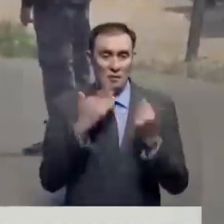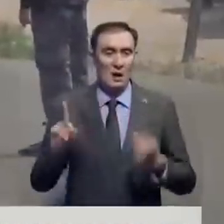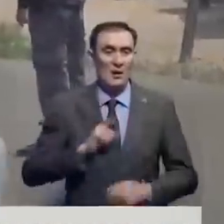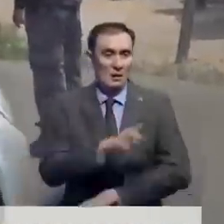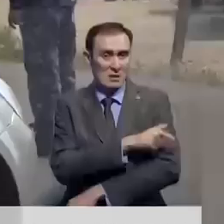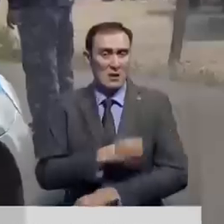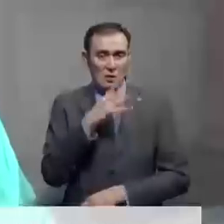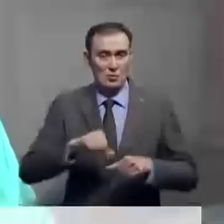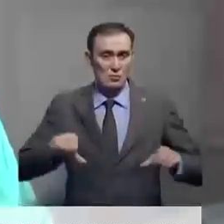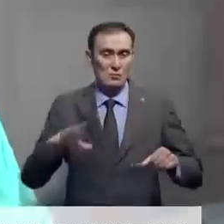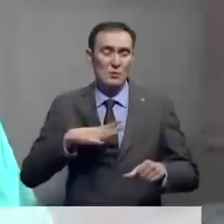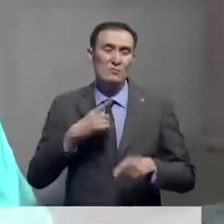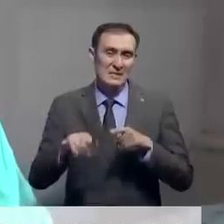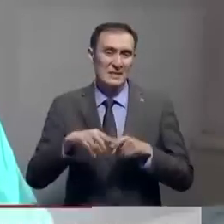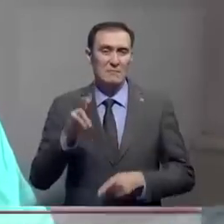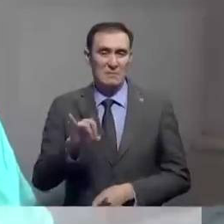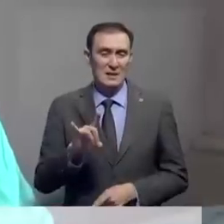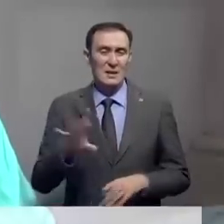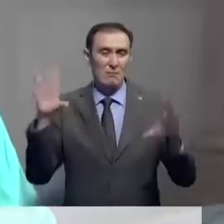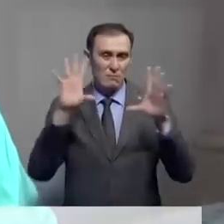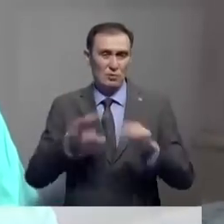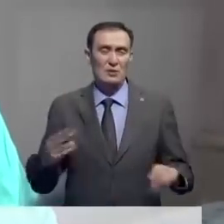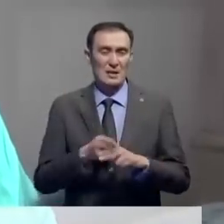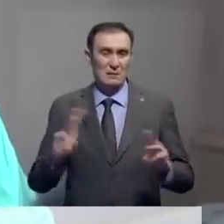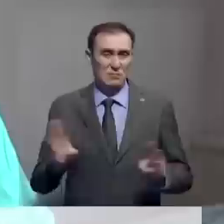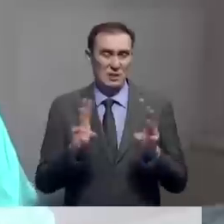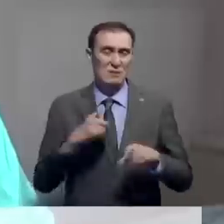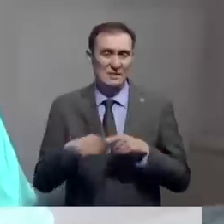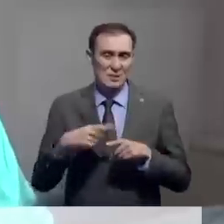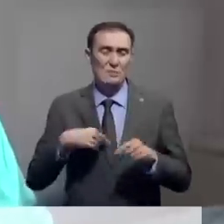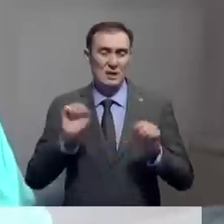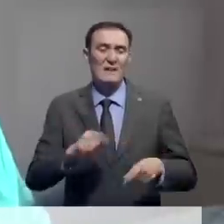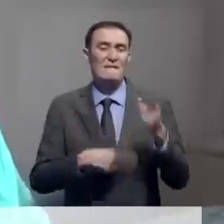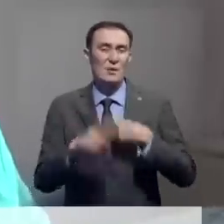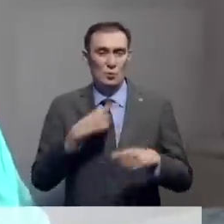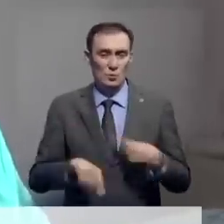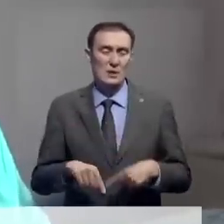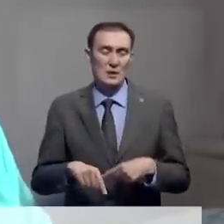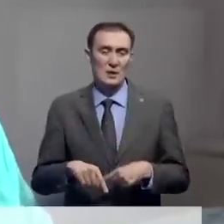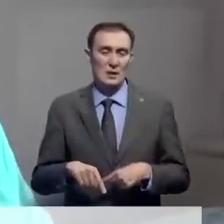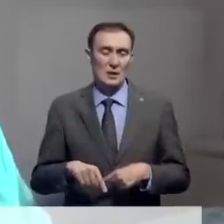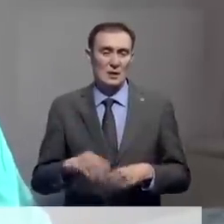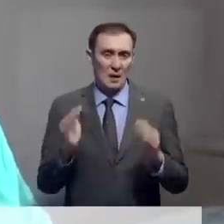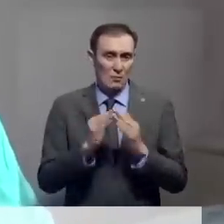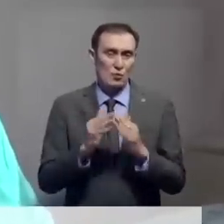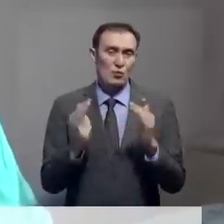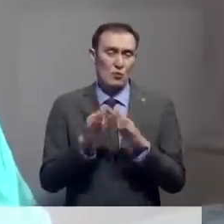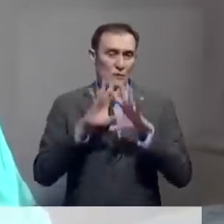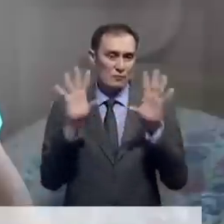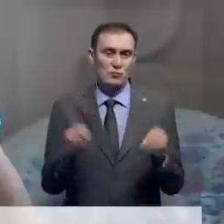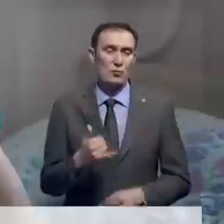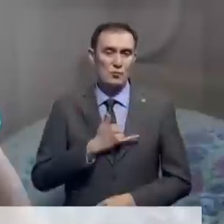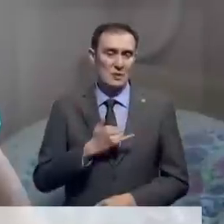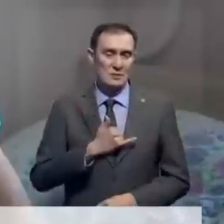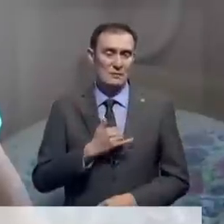хорошо но хотелось бы Скорее бы их потушили этот пожар чтобы мы вернулись домой потому что дома все у нас